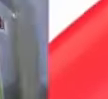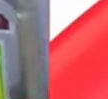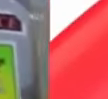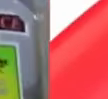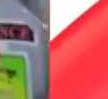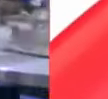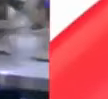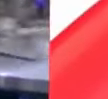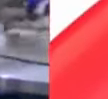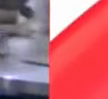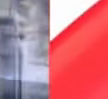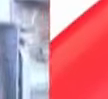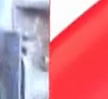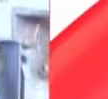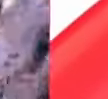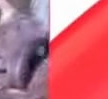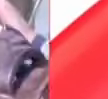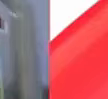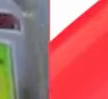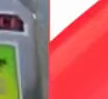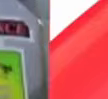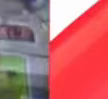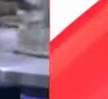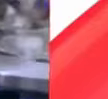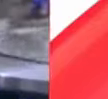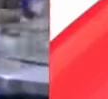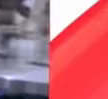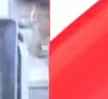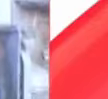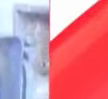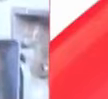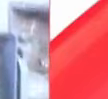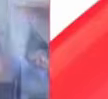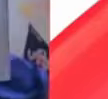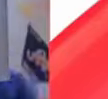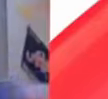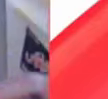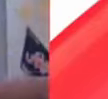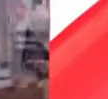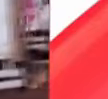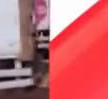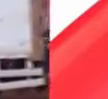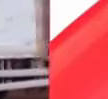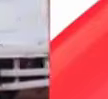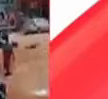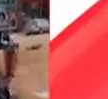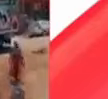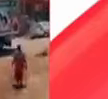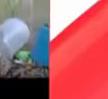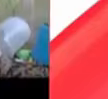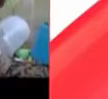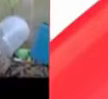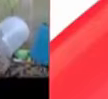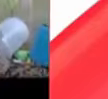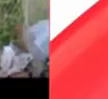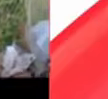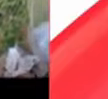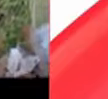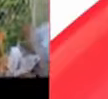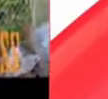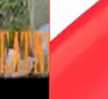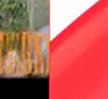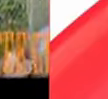Ebikulu mugataliiko nfuufu nga biwagiddwa. Distillers basangibwa endaje na nkumbi opposite shell cars.